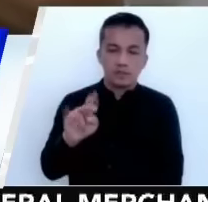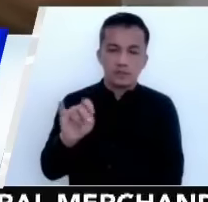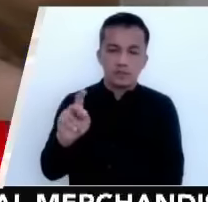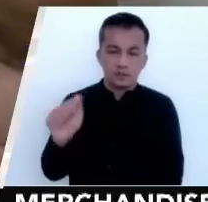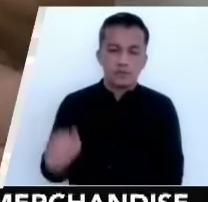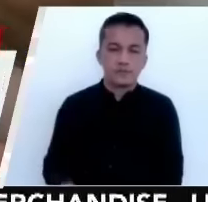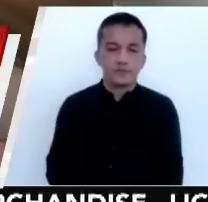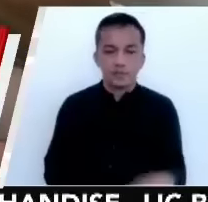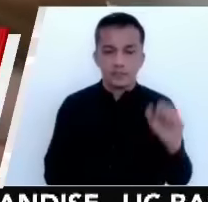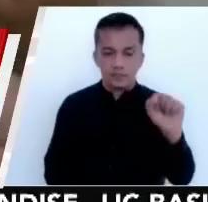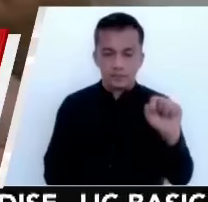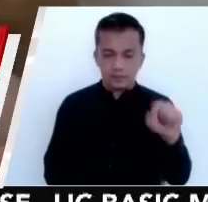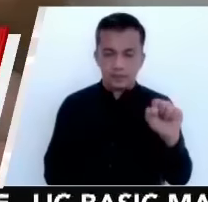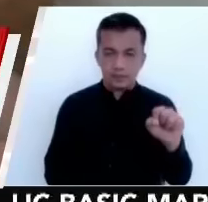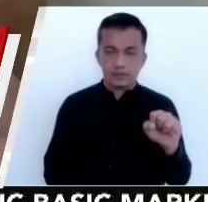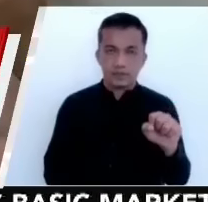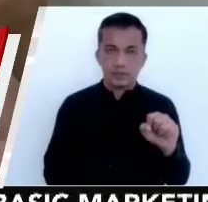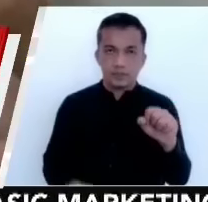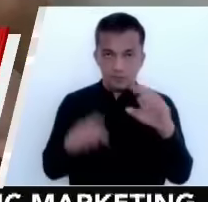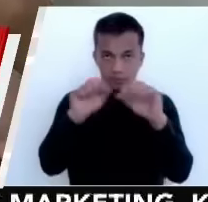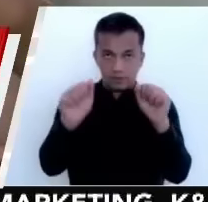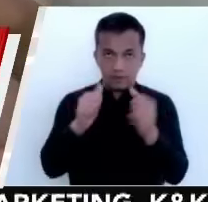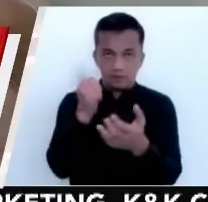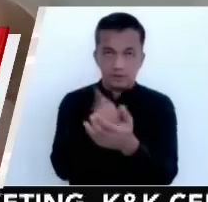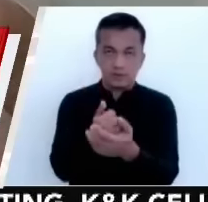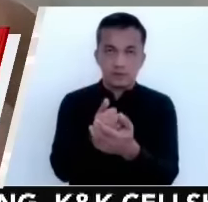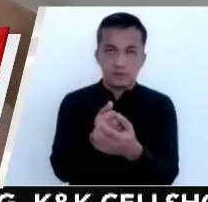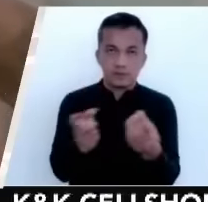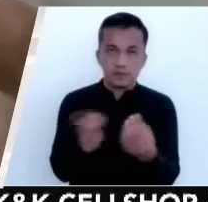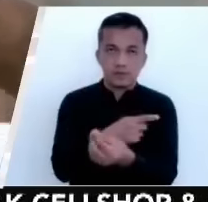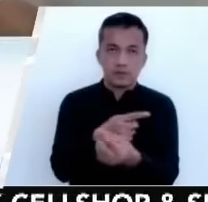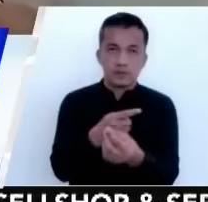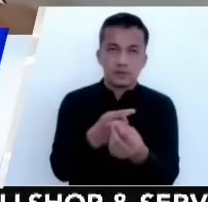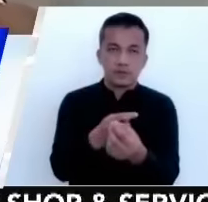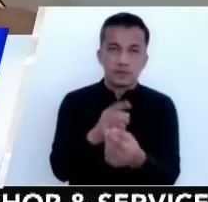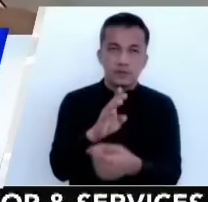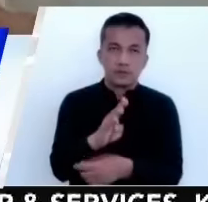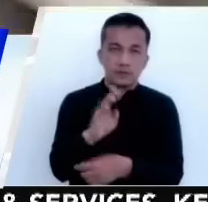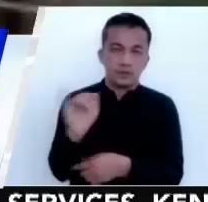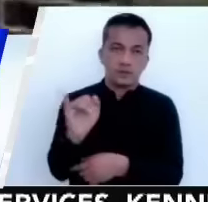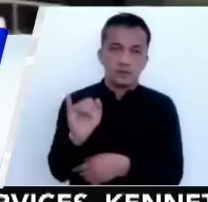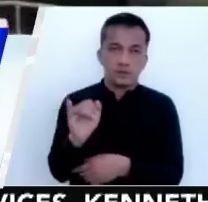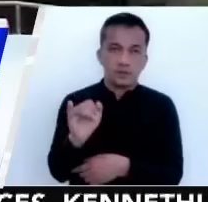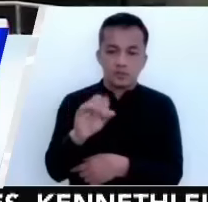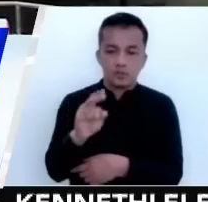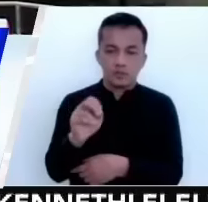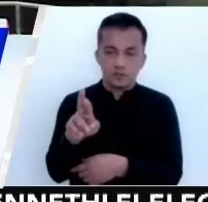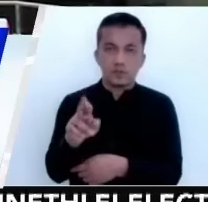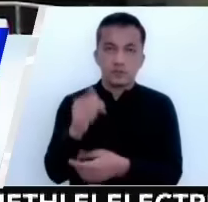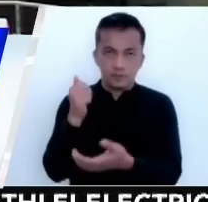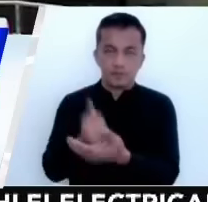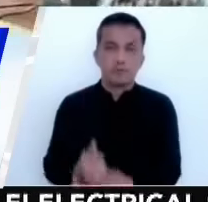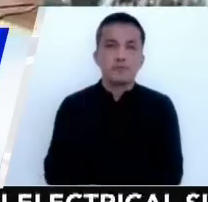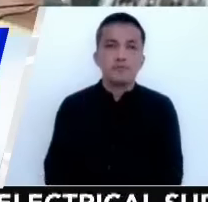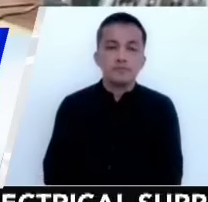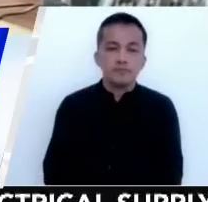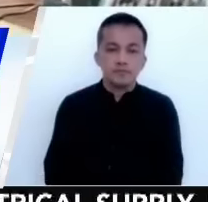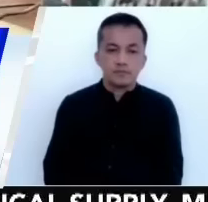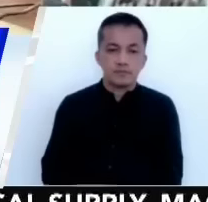has approved the dismissal of the current BI Commissioner. Yes, that is confirmed. Sa pagdinig ng Senado,